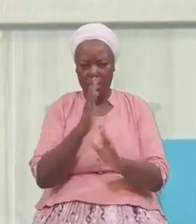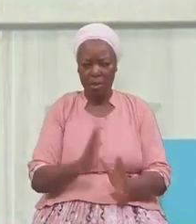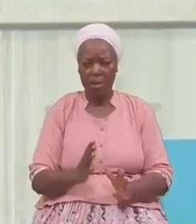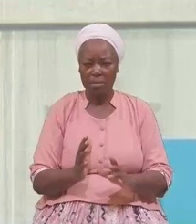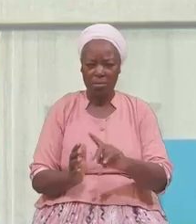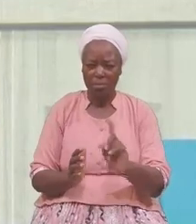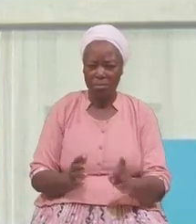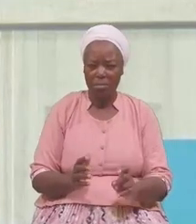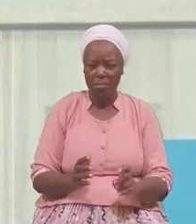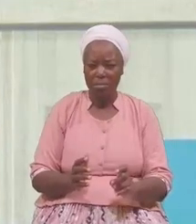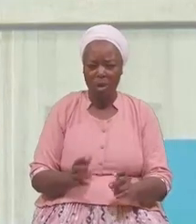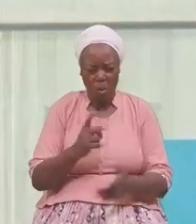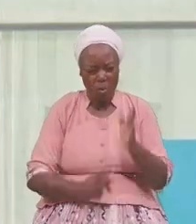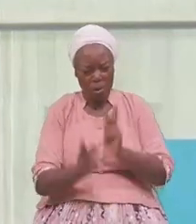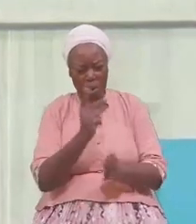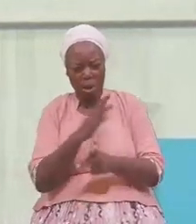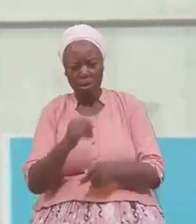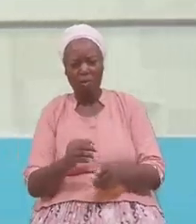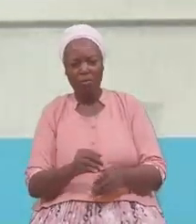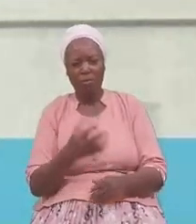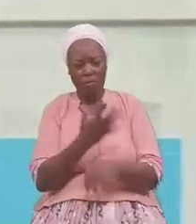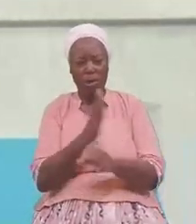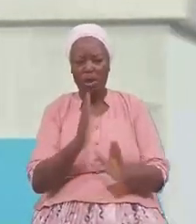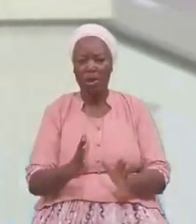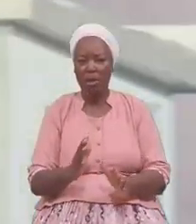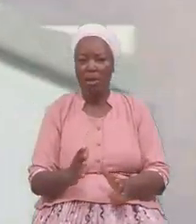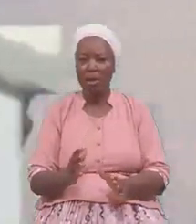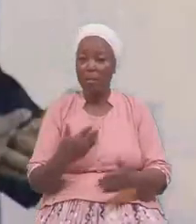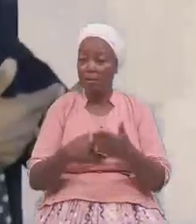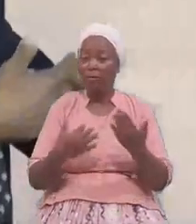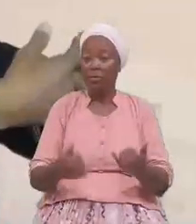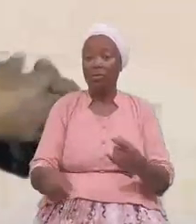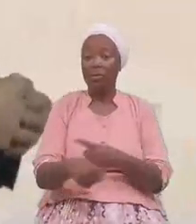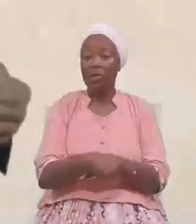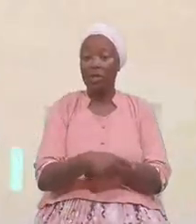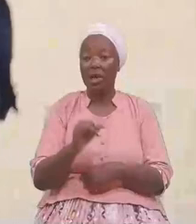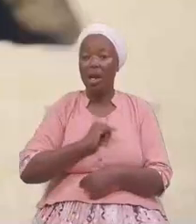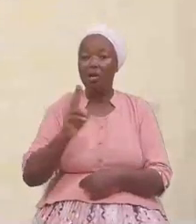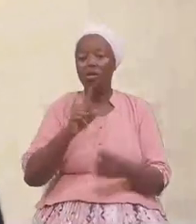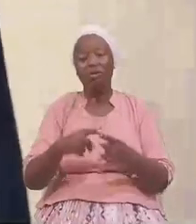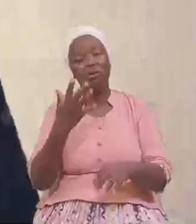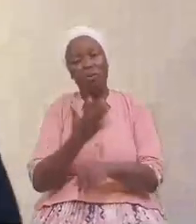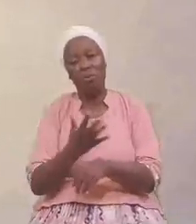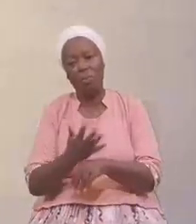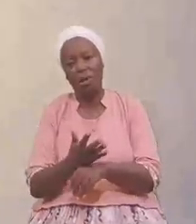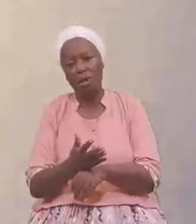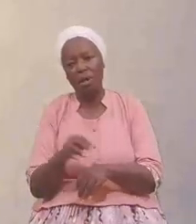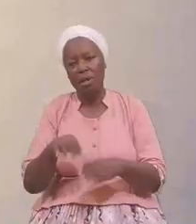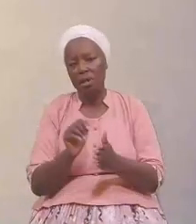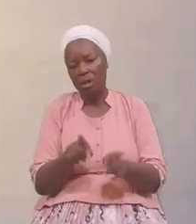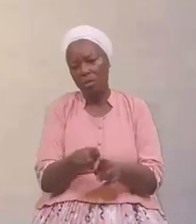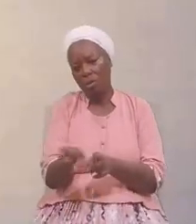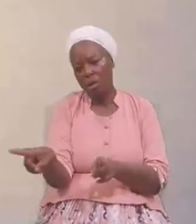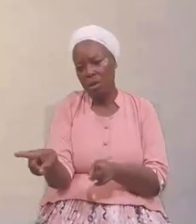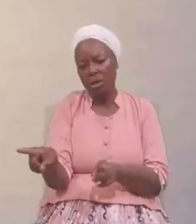Quel type de mendiant? Avant aujourd'hui, je mendiais auprès des